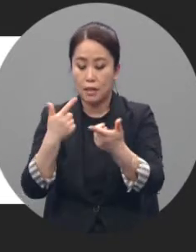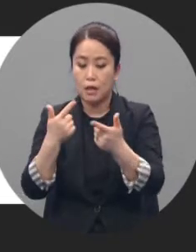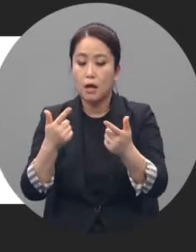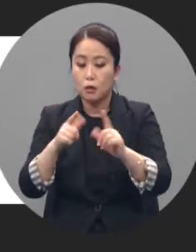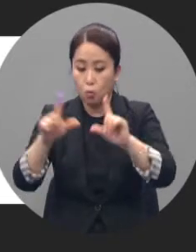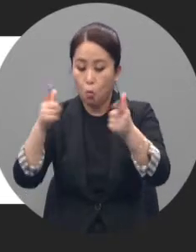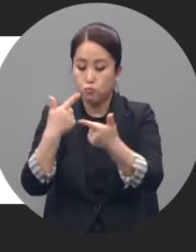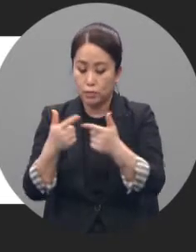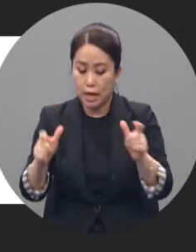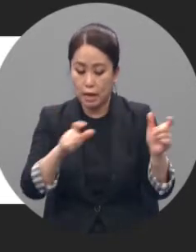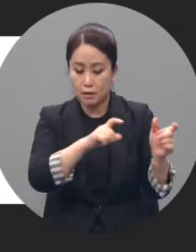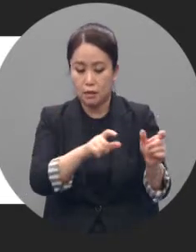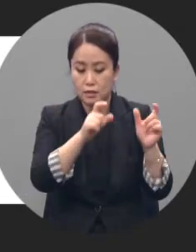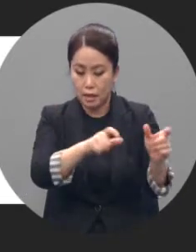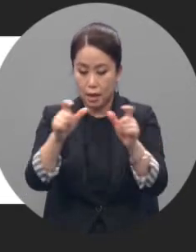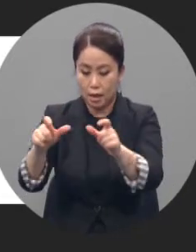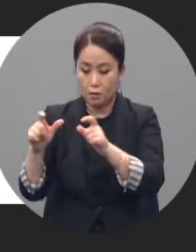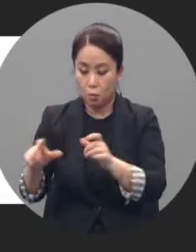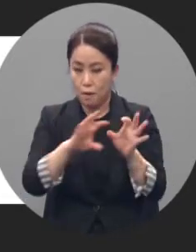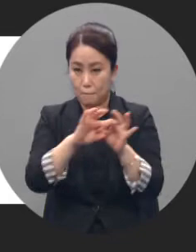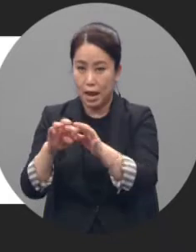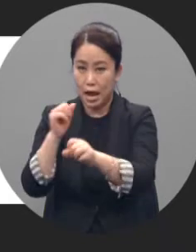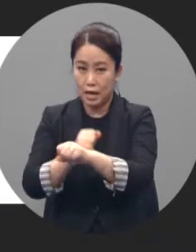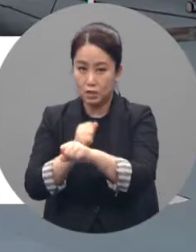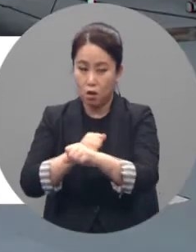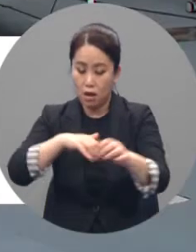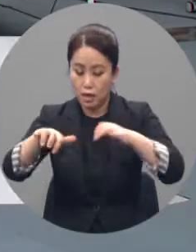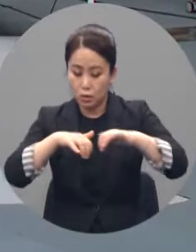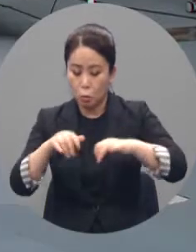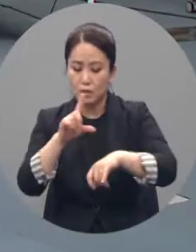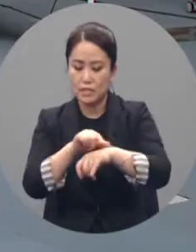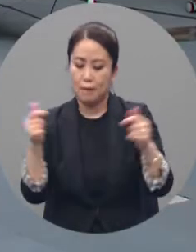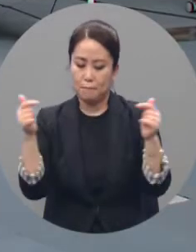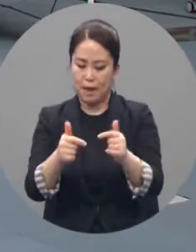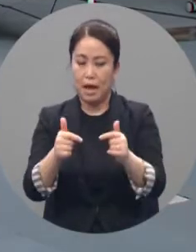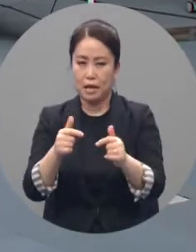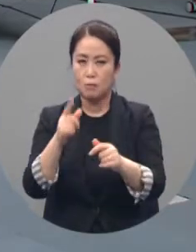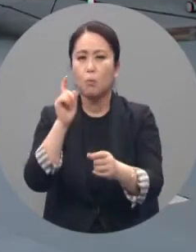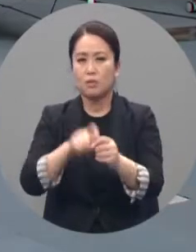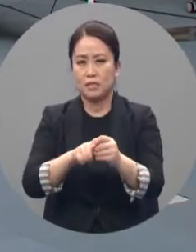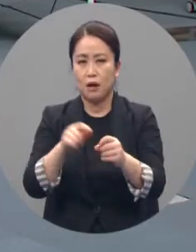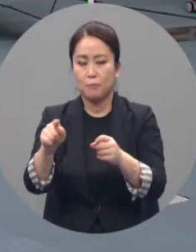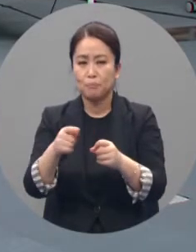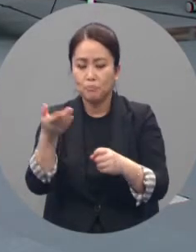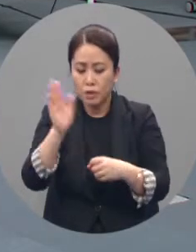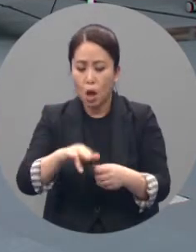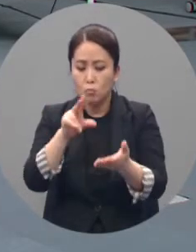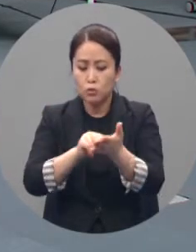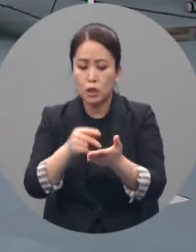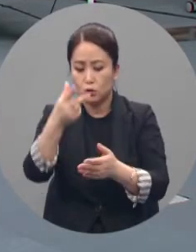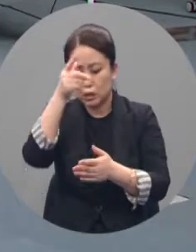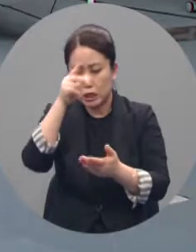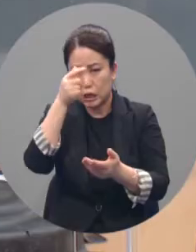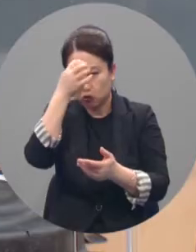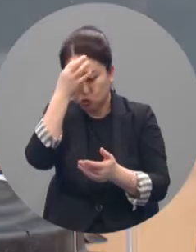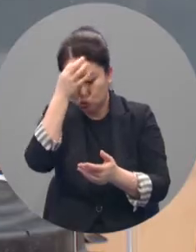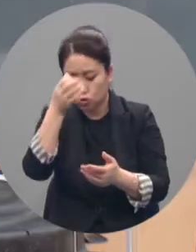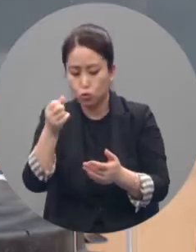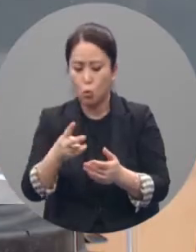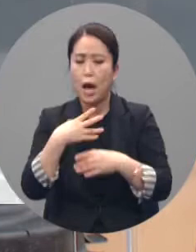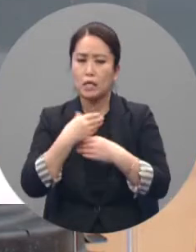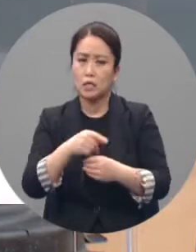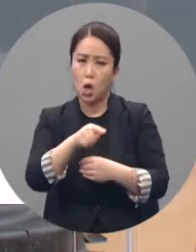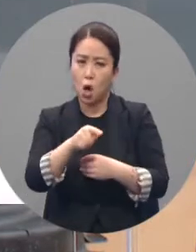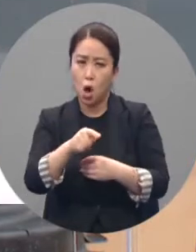직결해서 이동시간을 획기적으로 단축시키는 것입니다. 문제는 기술과 안전성입니다. 국내에선 핵심 기술